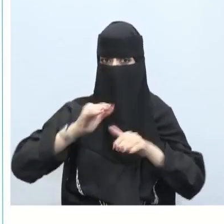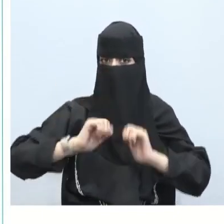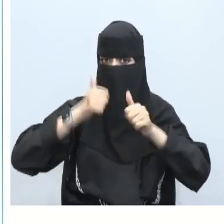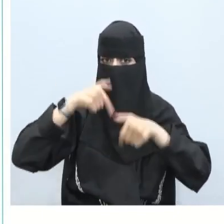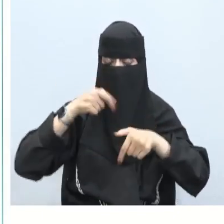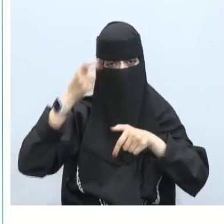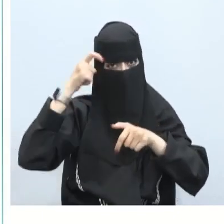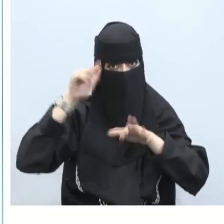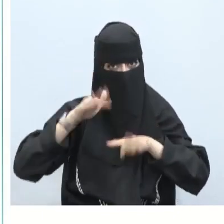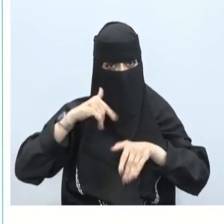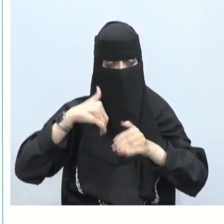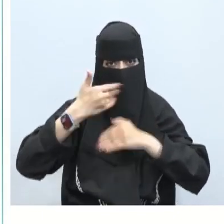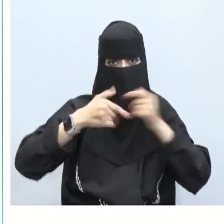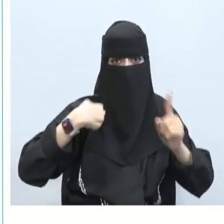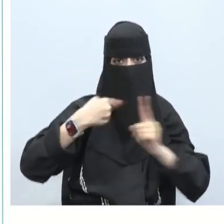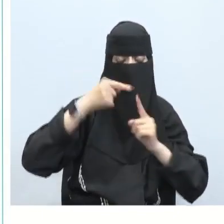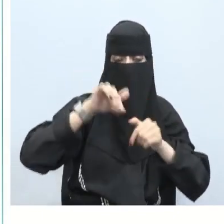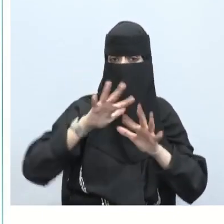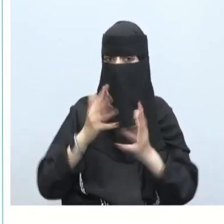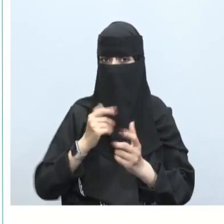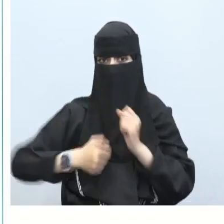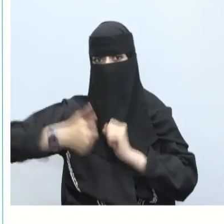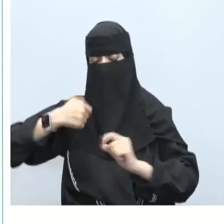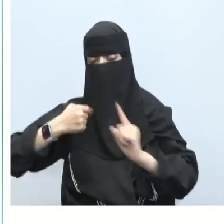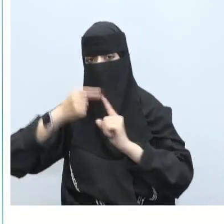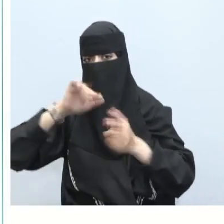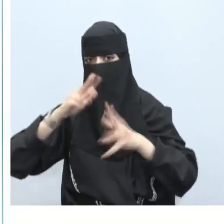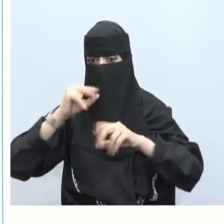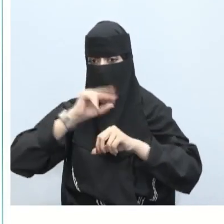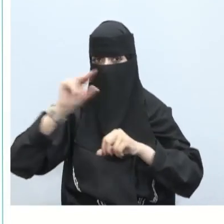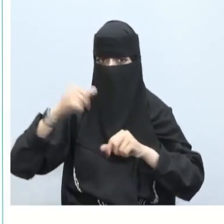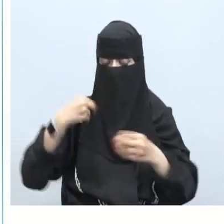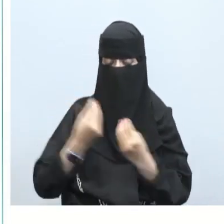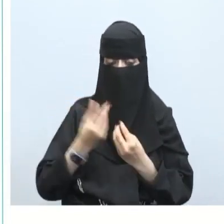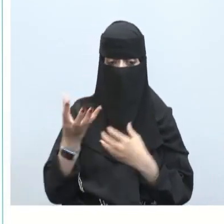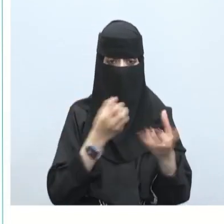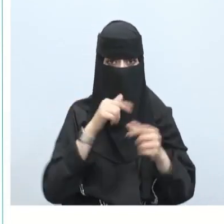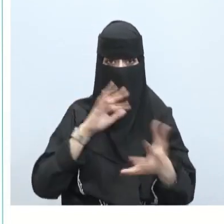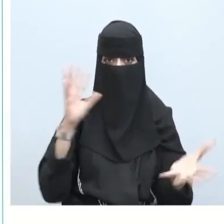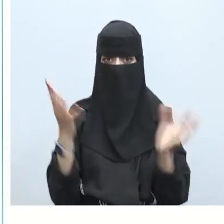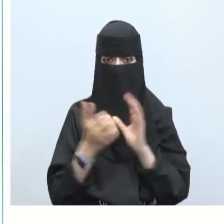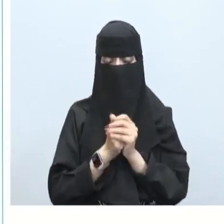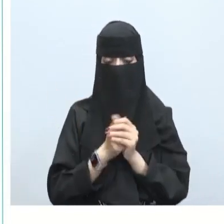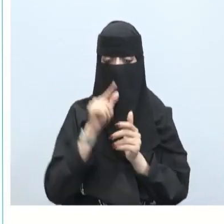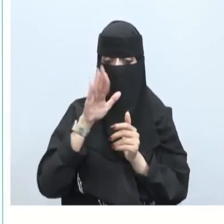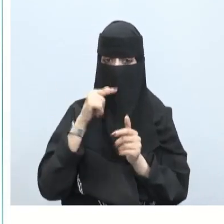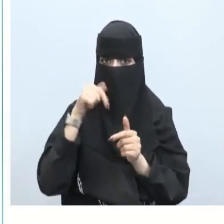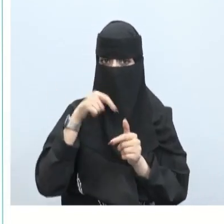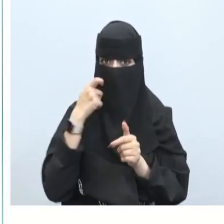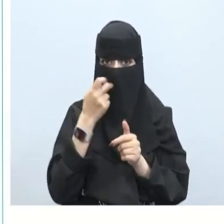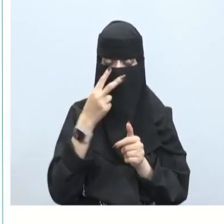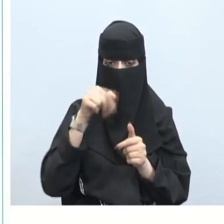هنالك تفهم لاهدافهم وكيف نحققها بما يتوافق مع الامدادات العالميه ايضا مراعاه